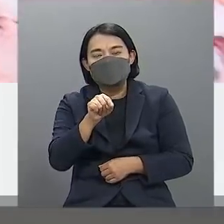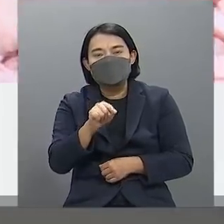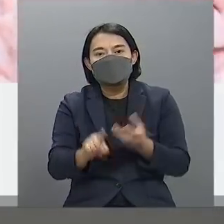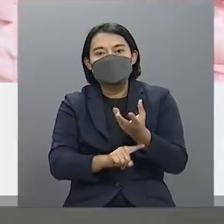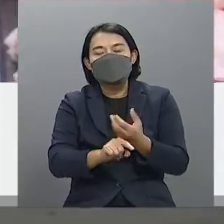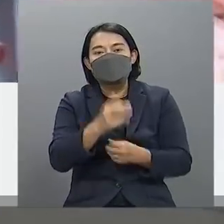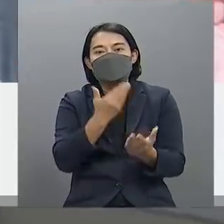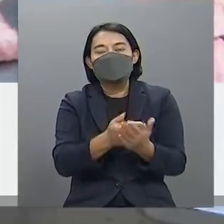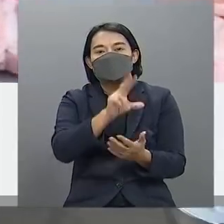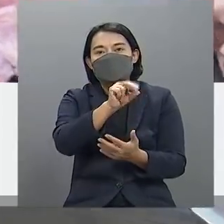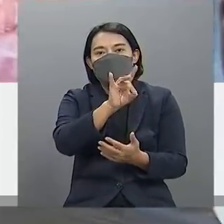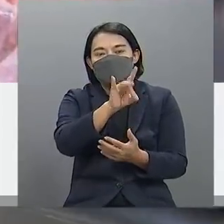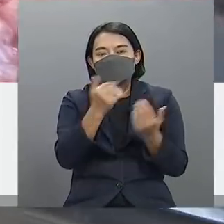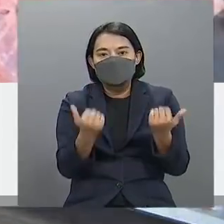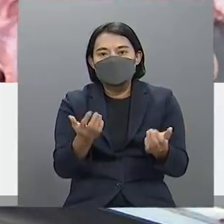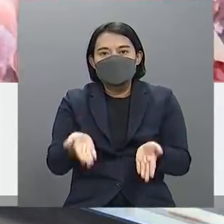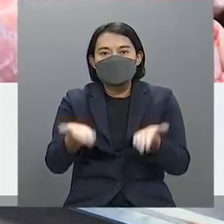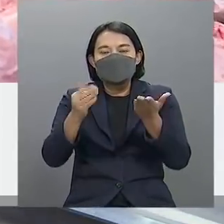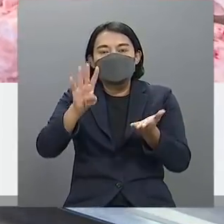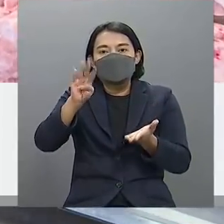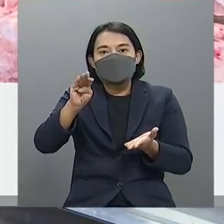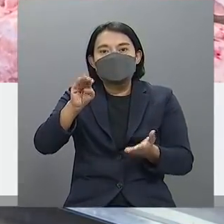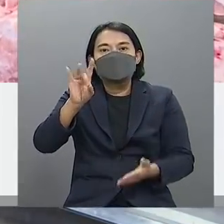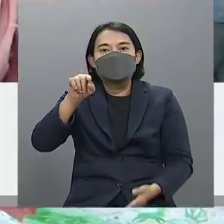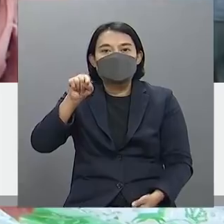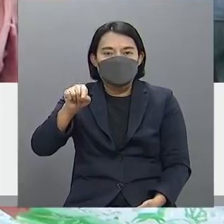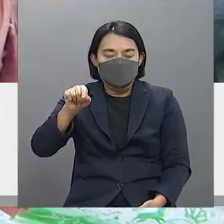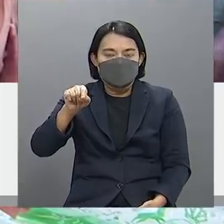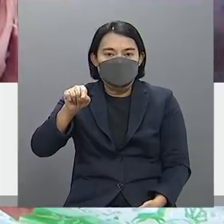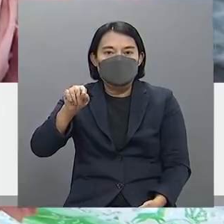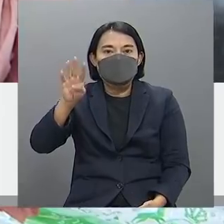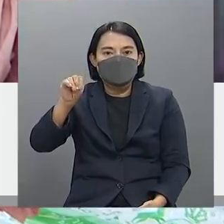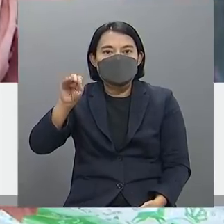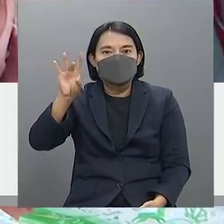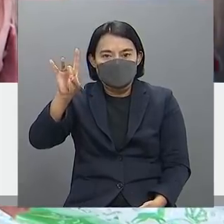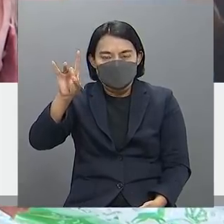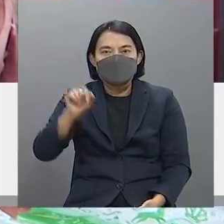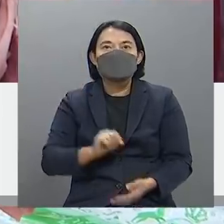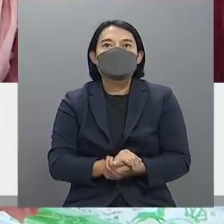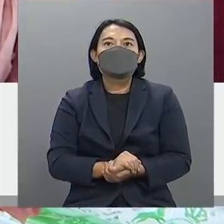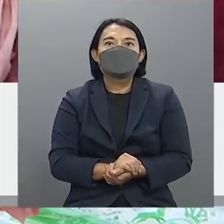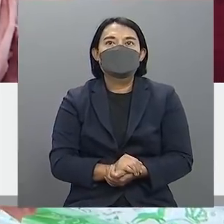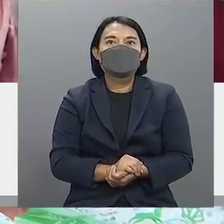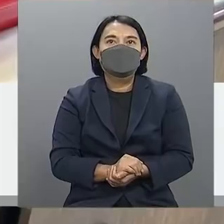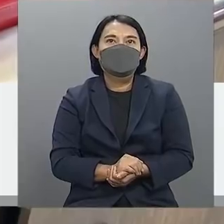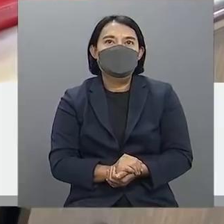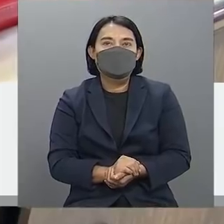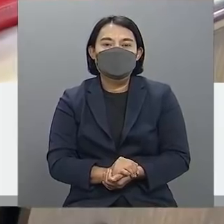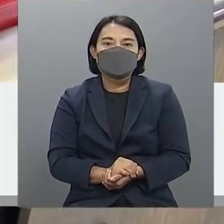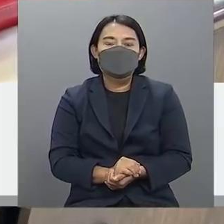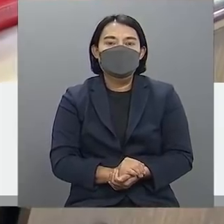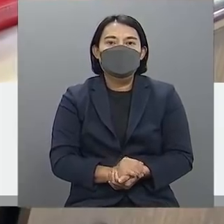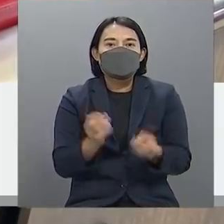บาทก็มาอยู่ที่40บาท48สตางค์แล้วค่ะนอกจากราคาเนื้อสัตว์ที่เพิ่มขึ้นแนวโน้มที่สูงมากนะคะ